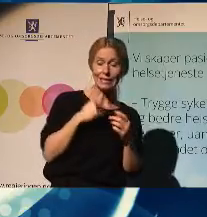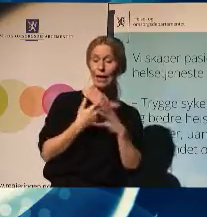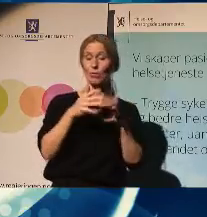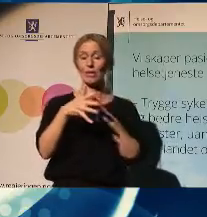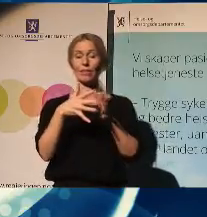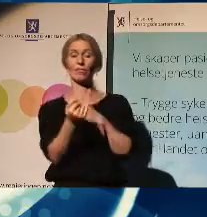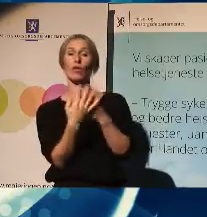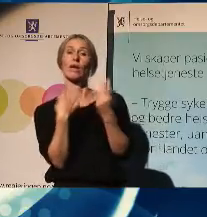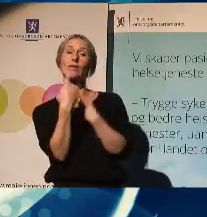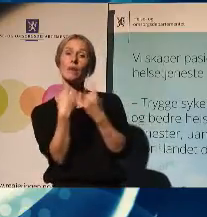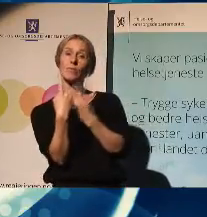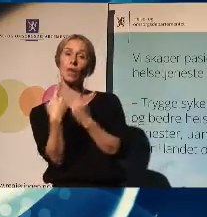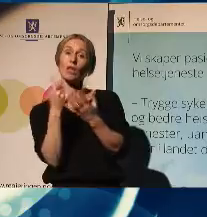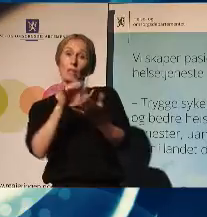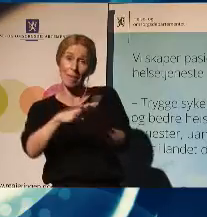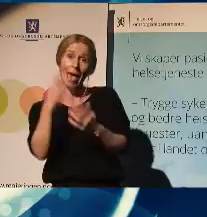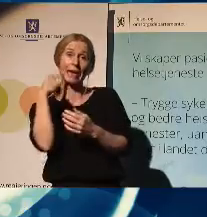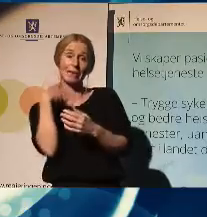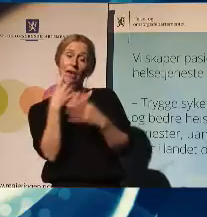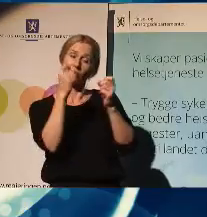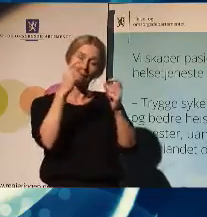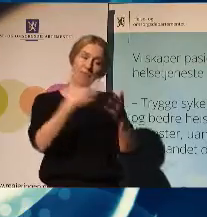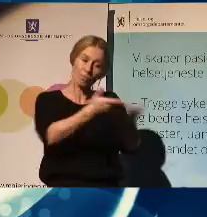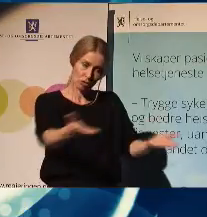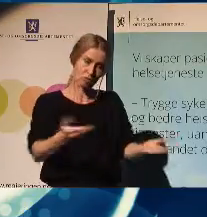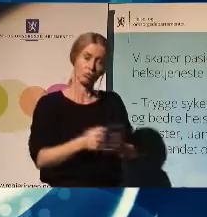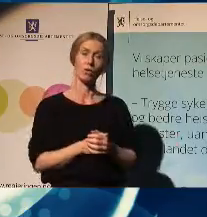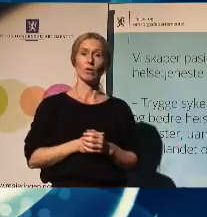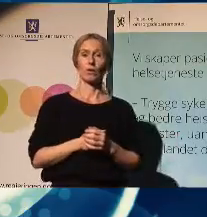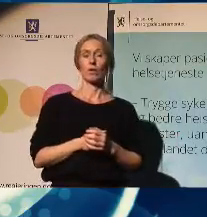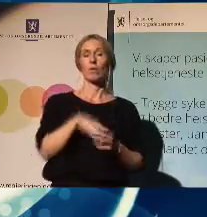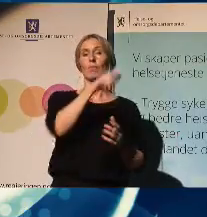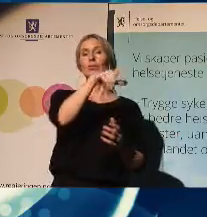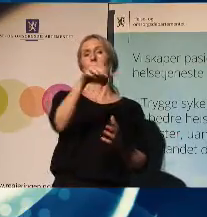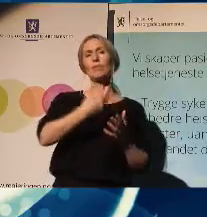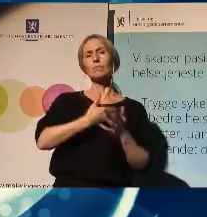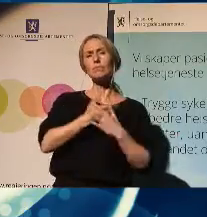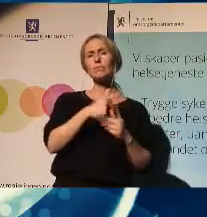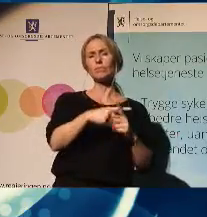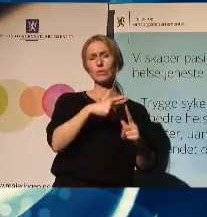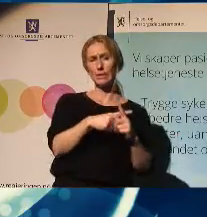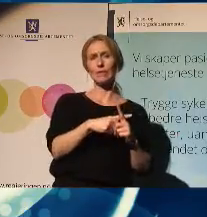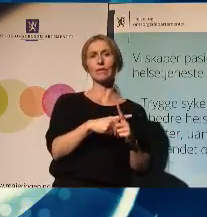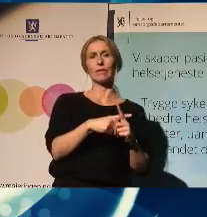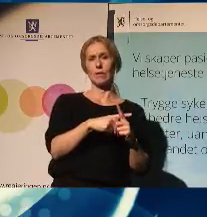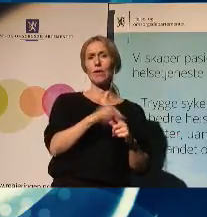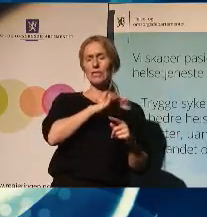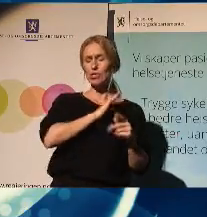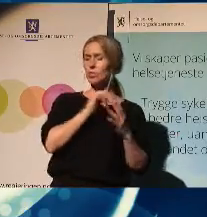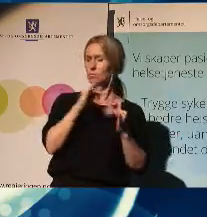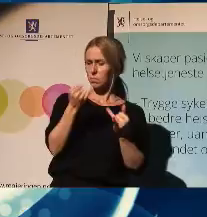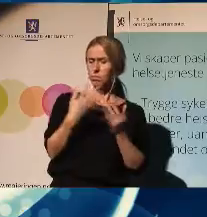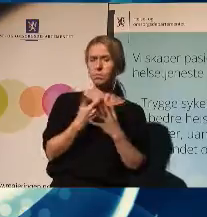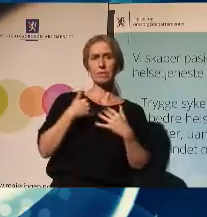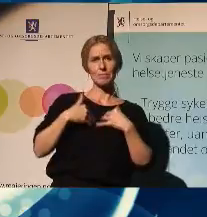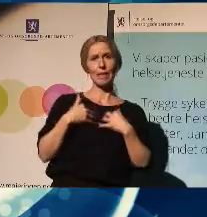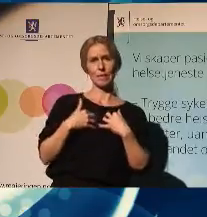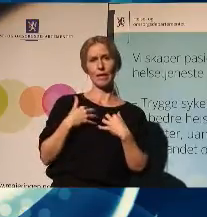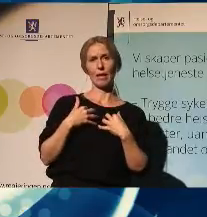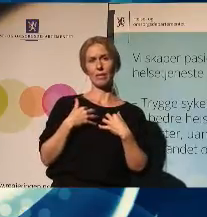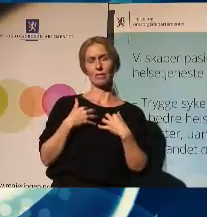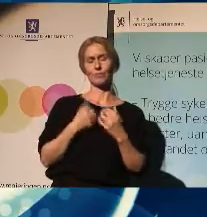samtalen med de eldre. Personalet var veldig positiv, og syntes det virket spennende, det som vi